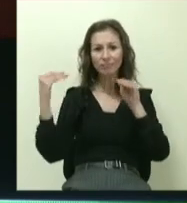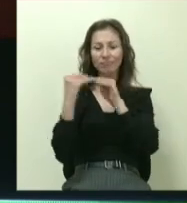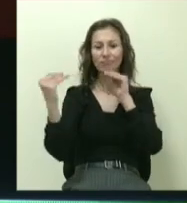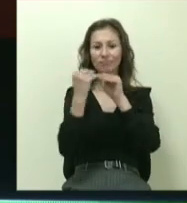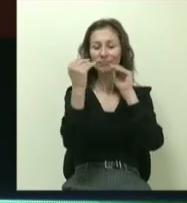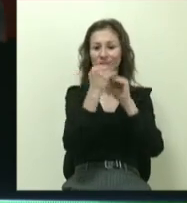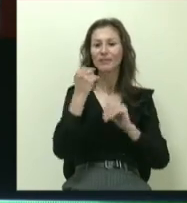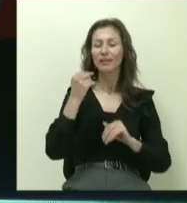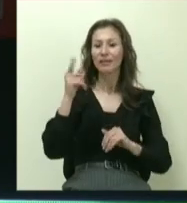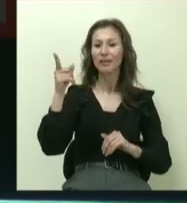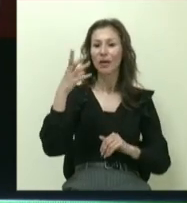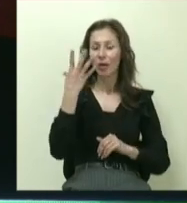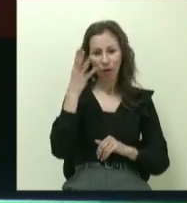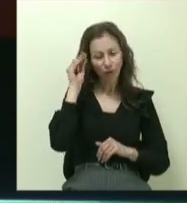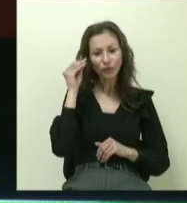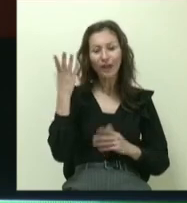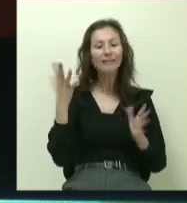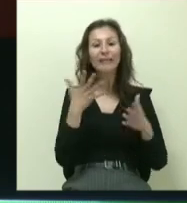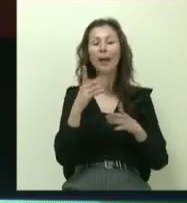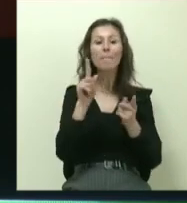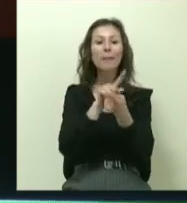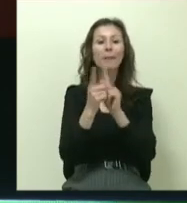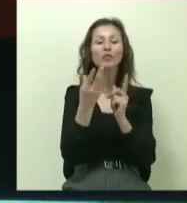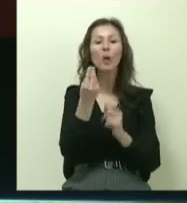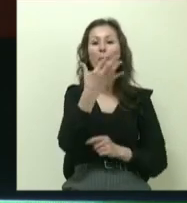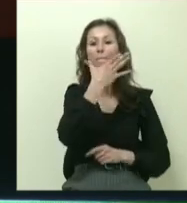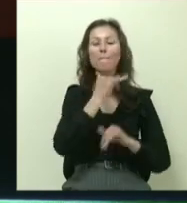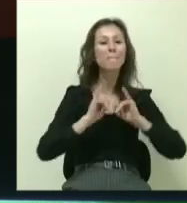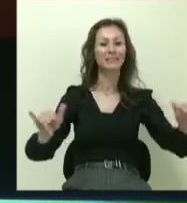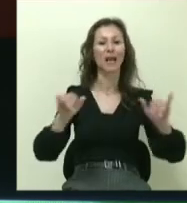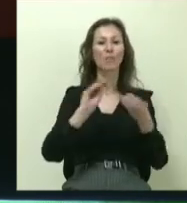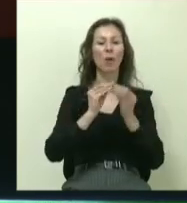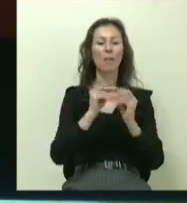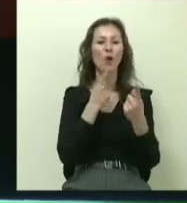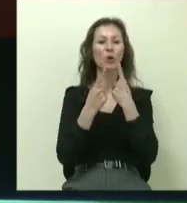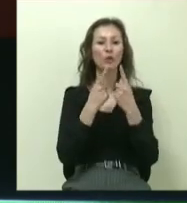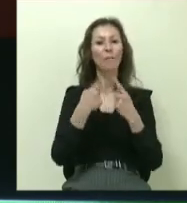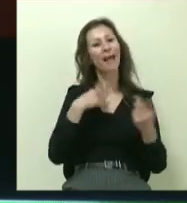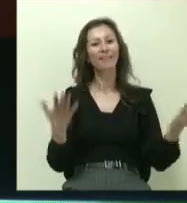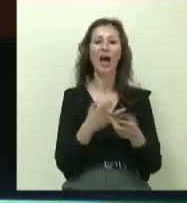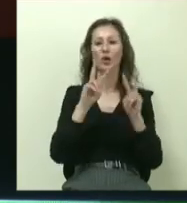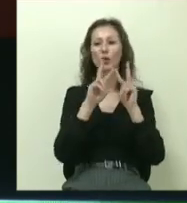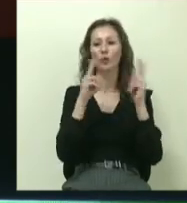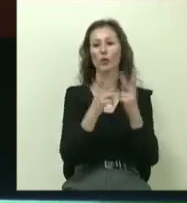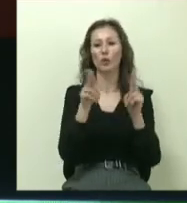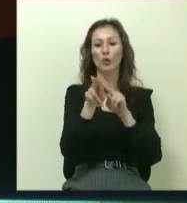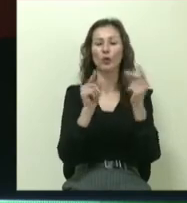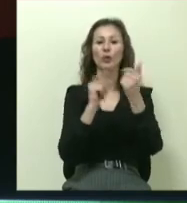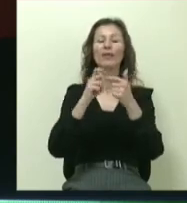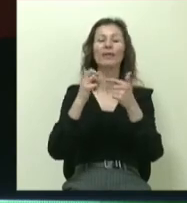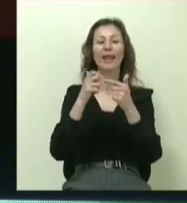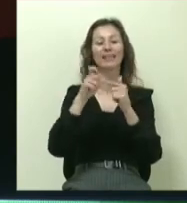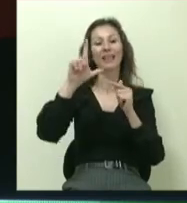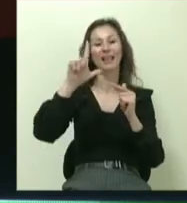edecekler Çünkü temelde çok birbirine benzer problemleri konuşuyoruz Ben daha küreselleşme tarafını konuşuyor